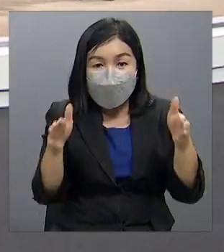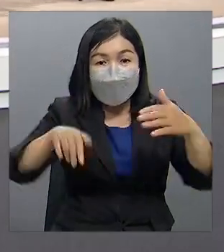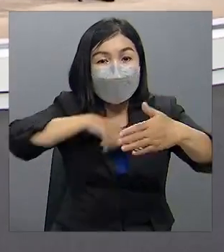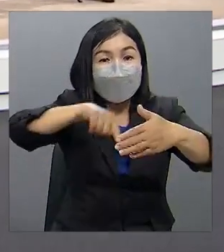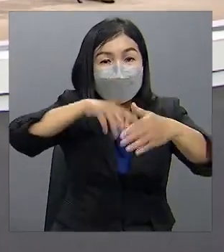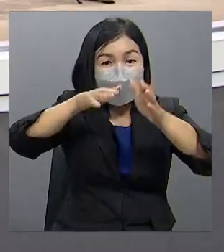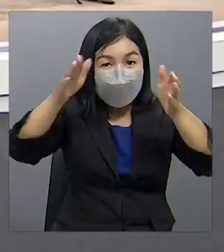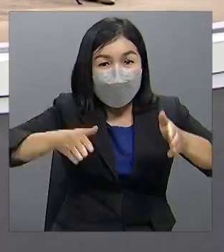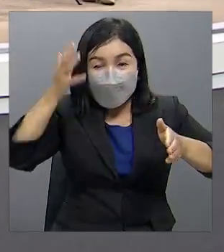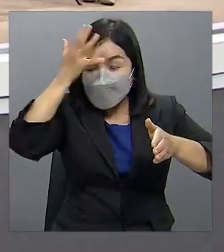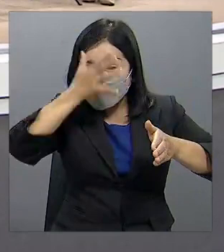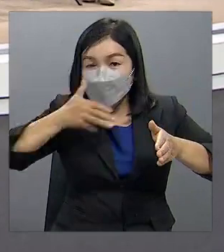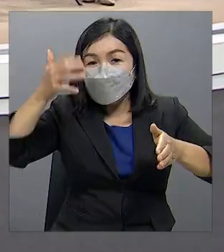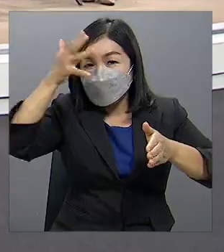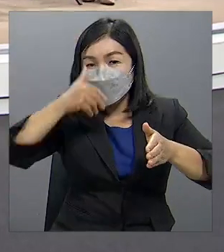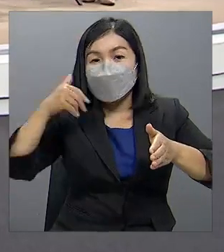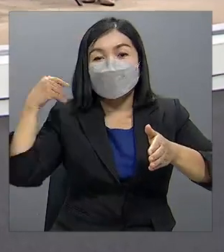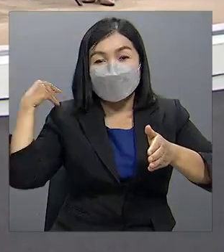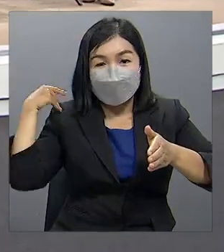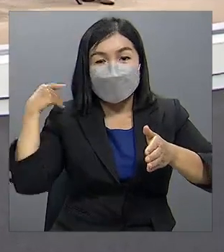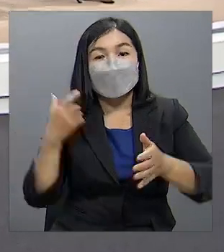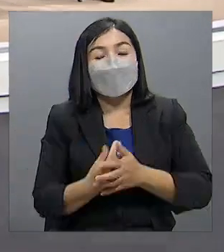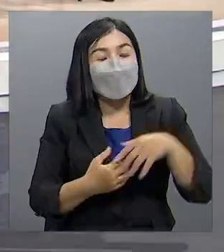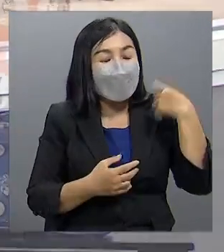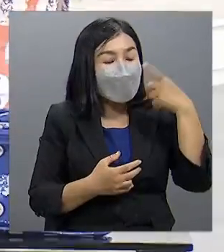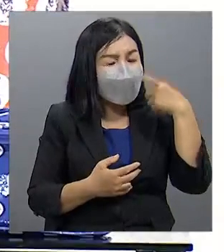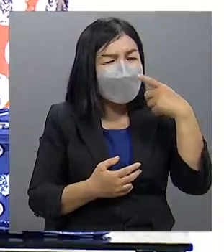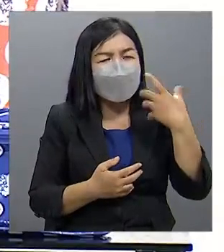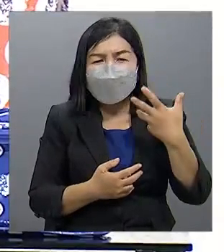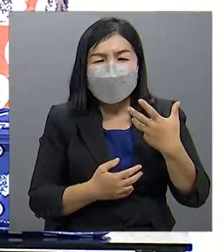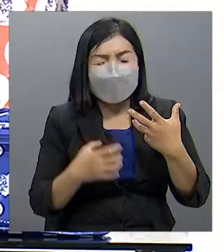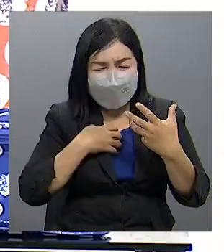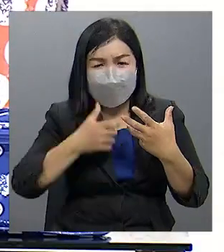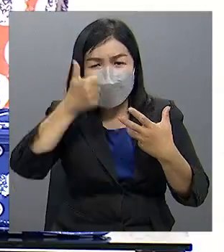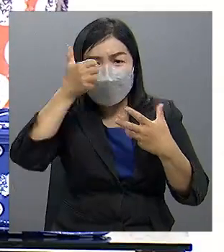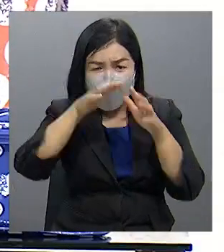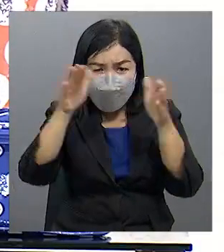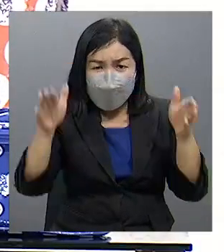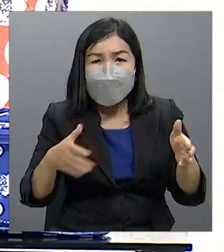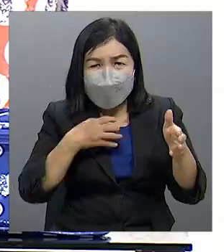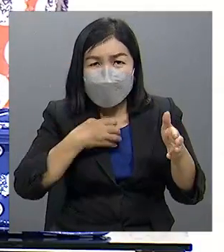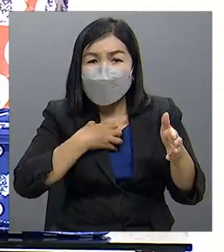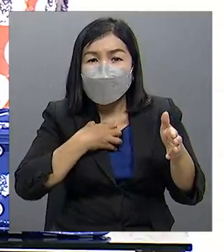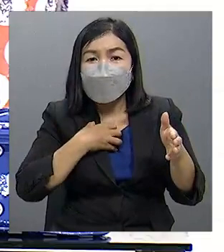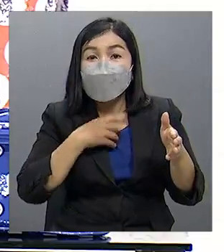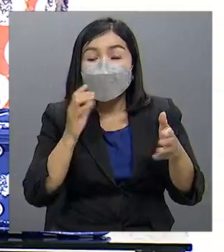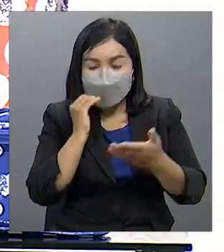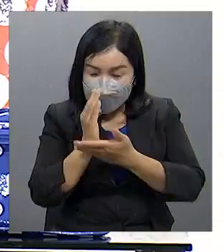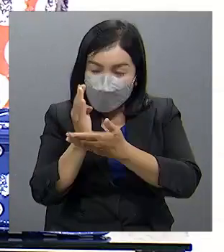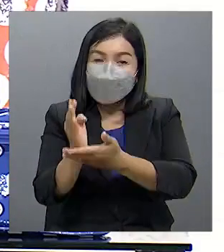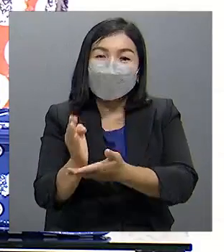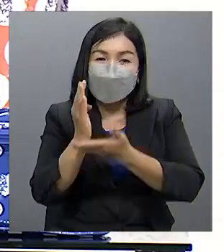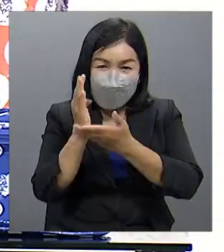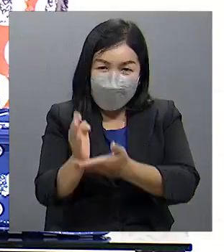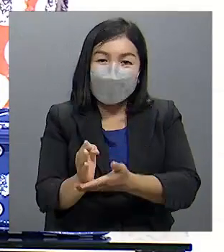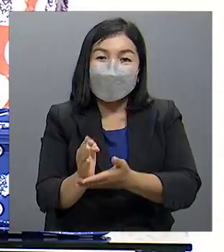คุ้มค่ามากๆเลยนะคะใครก็ตามที่อยากจะเป็นเจ้าของนี้นะคะนอกเหนือจากนี้ยังได้ร่วมทำบุญด้วยนะคะสามารถที่จะร่วมบริจา